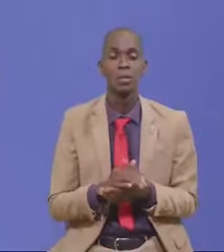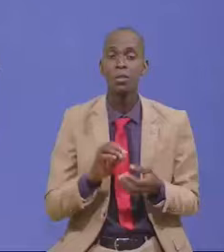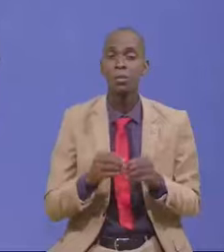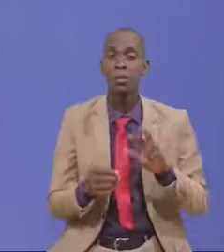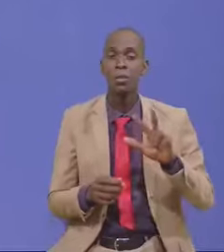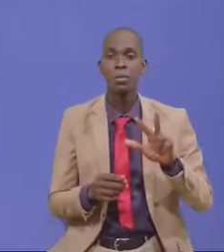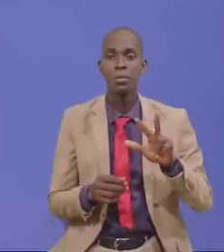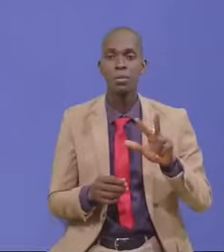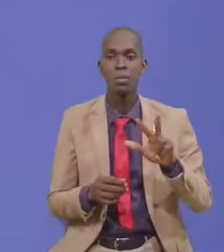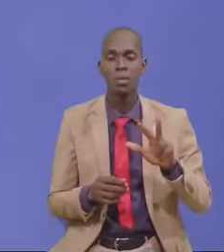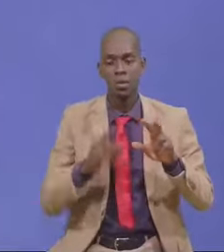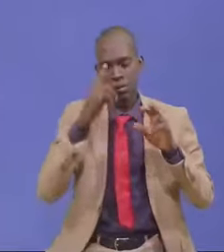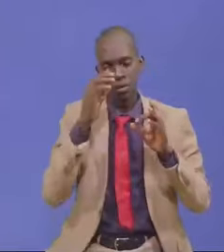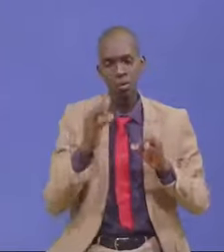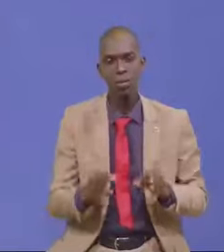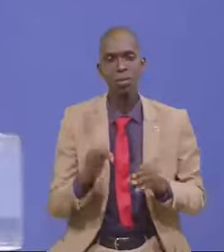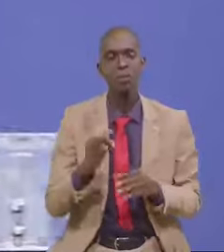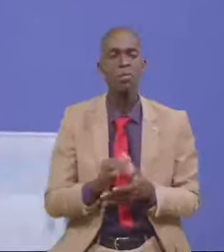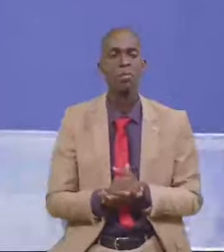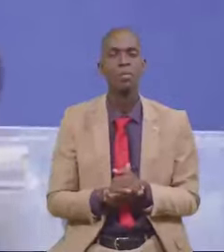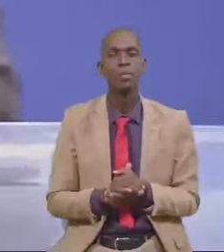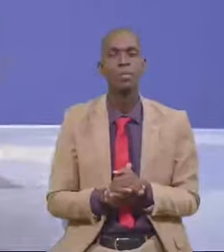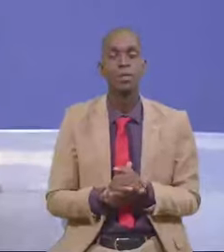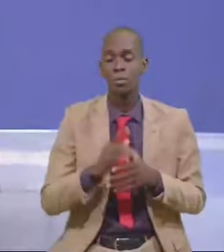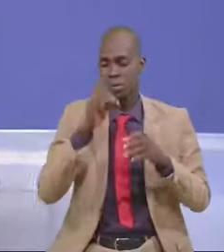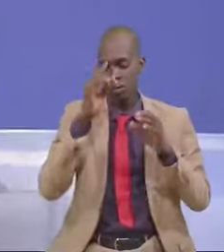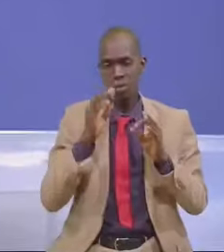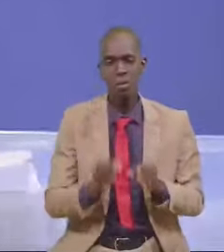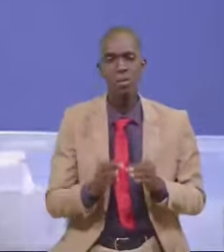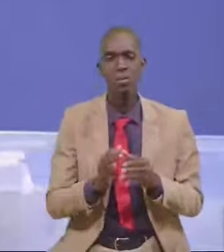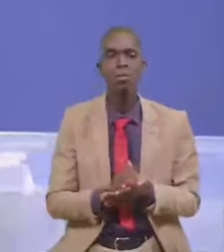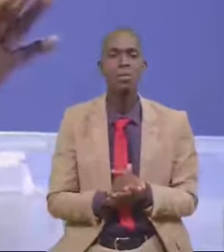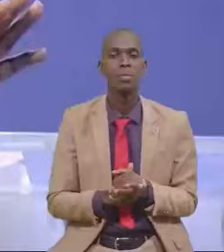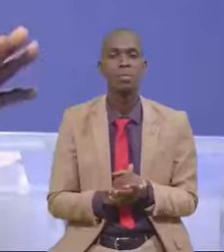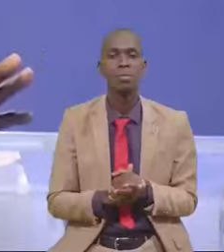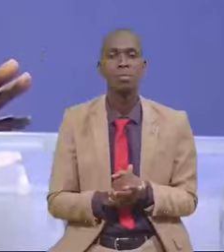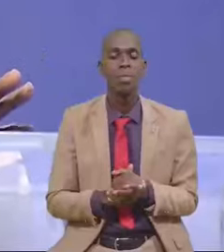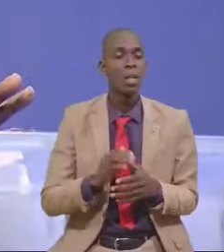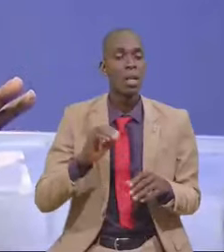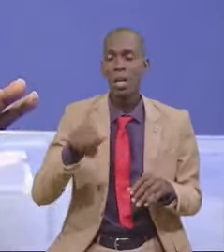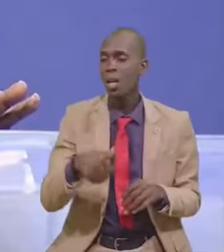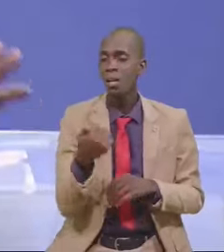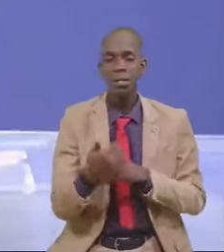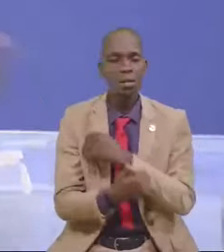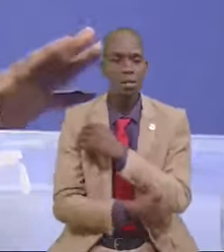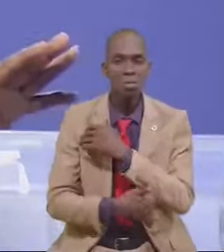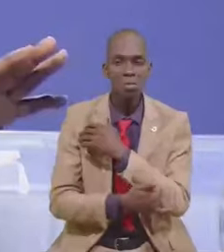Troisièmement, la décision. La décision. Dans tout n'importe quel pays. N'importe